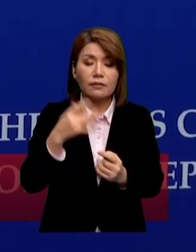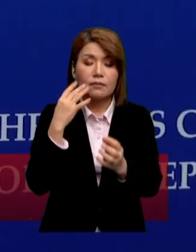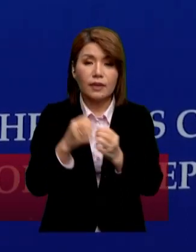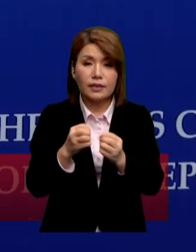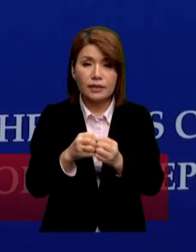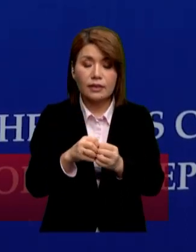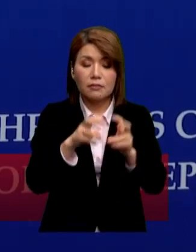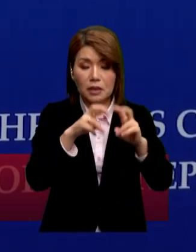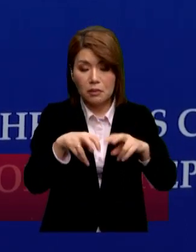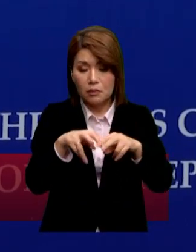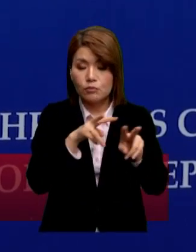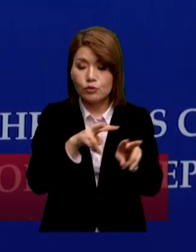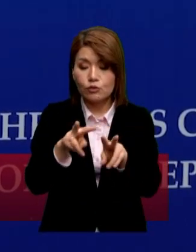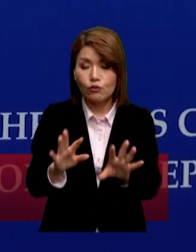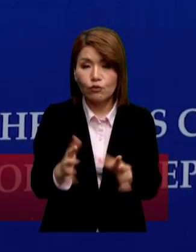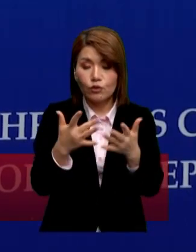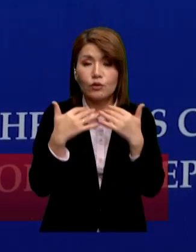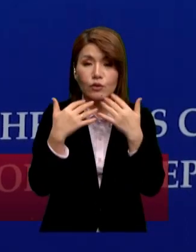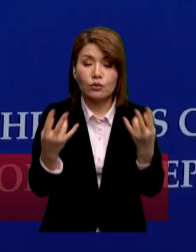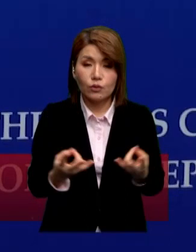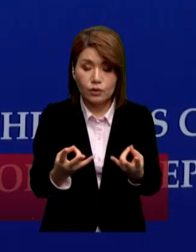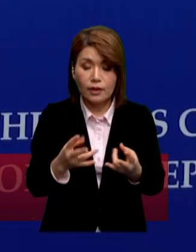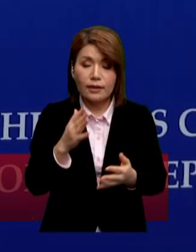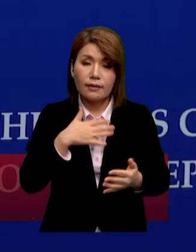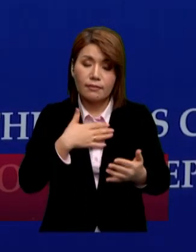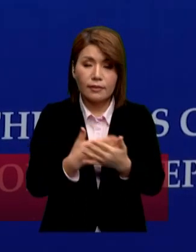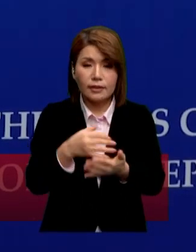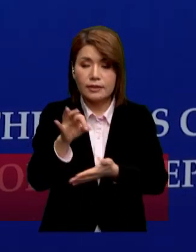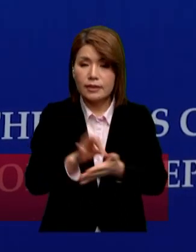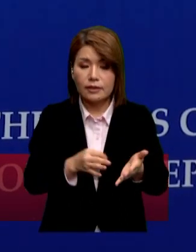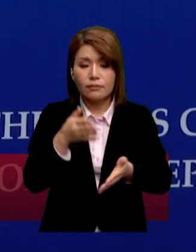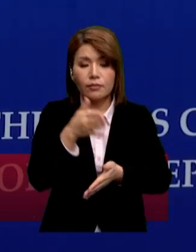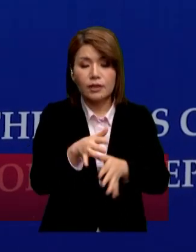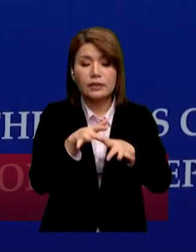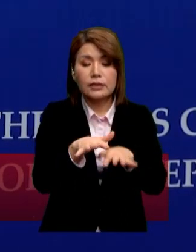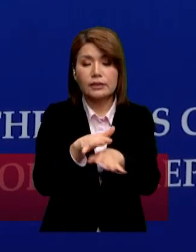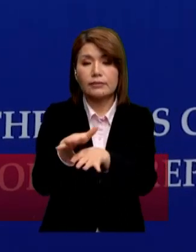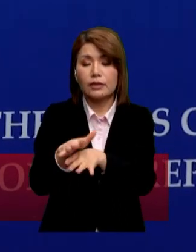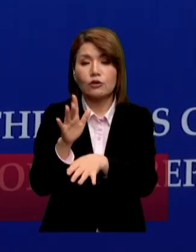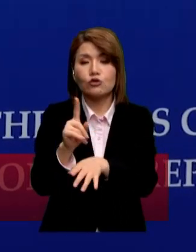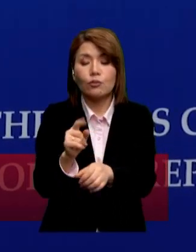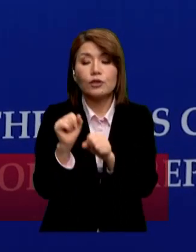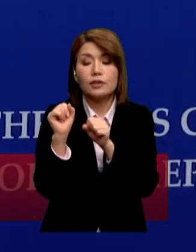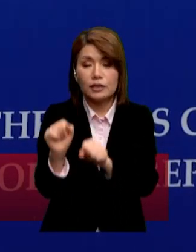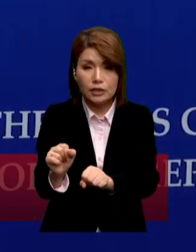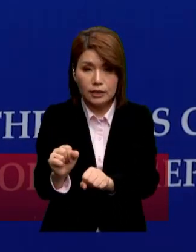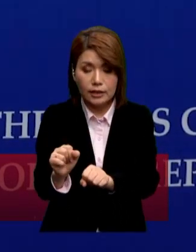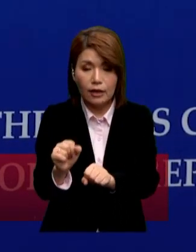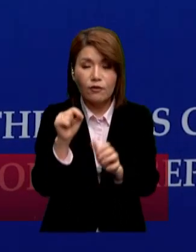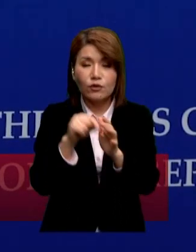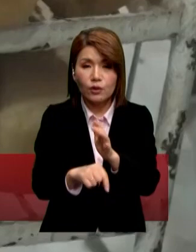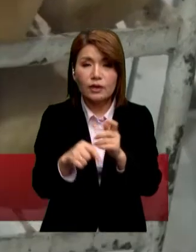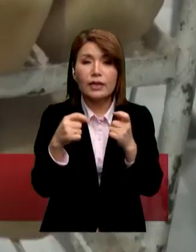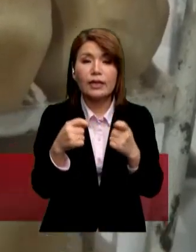постоянно мониторим ситуацию и в случае необходимости будем оперативно реагировать, принимать те или иные меры, чтобы защитить